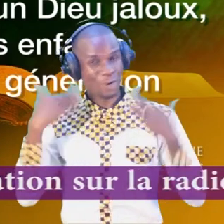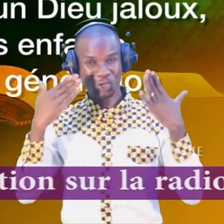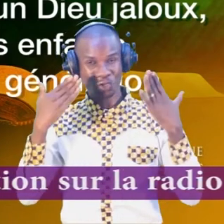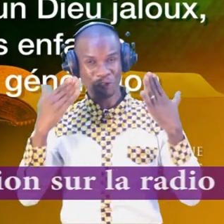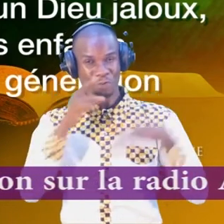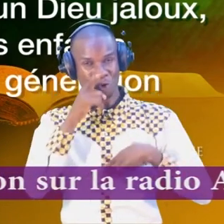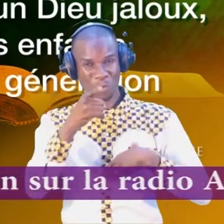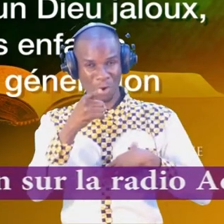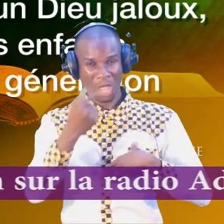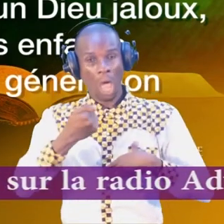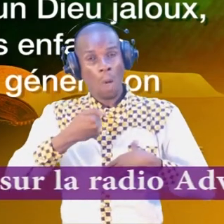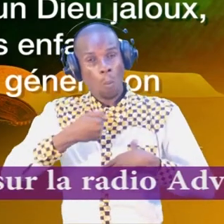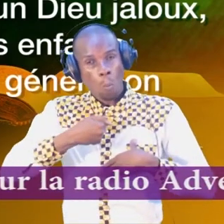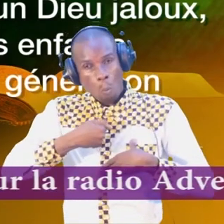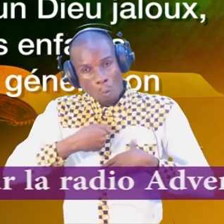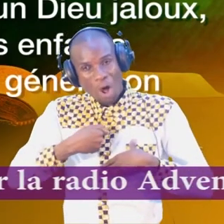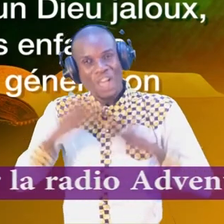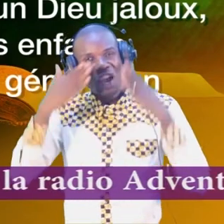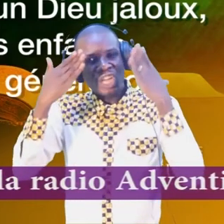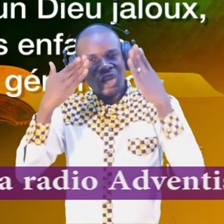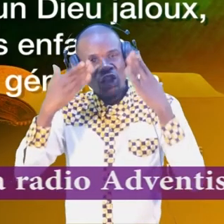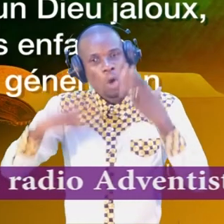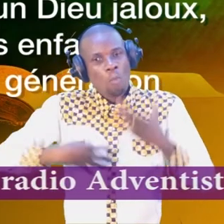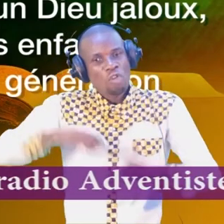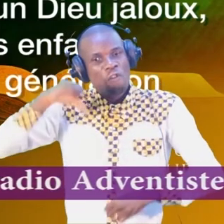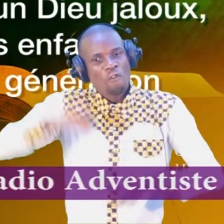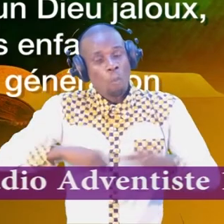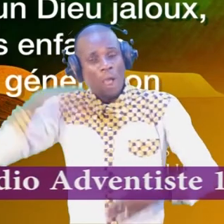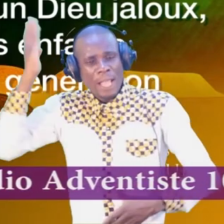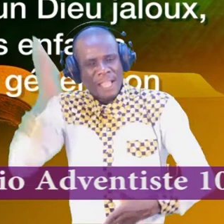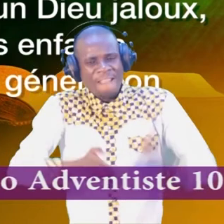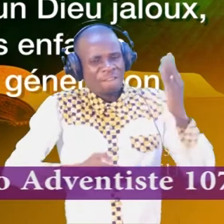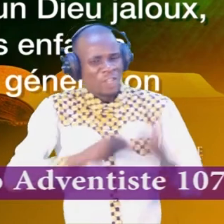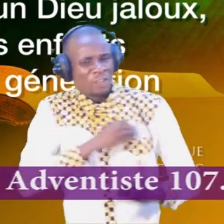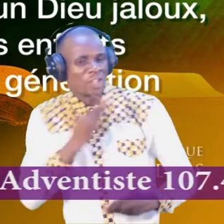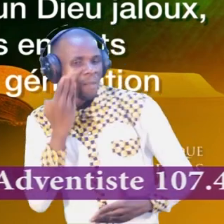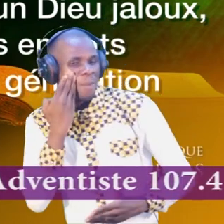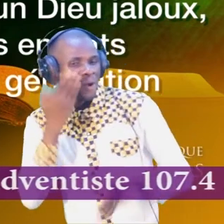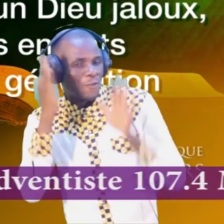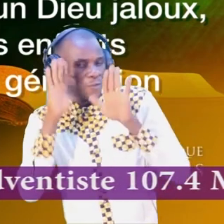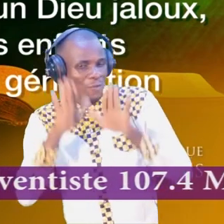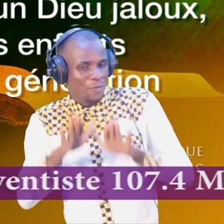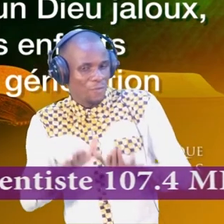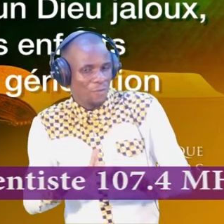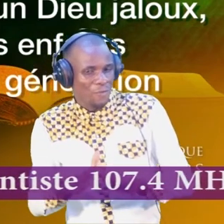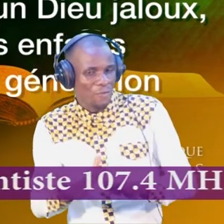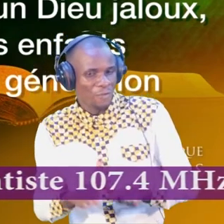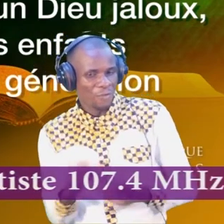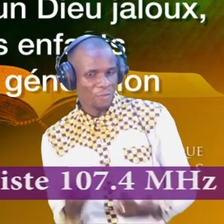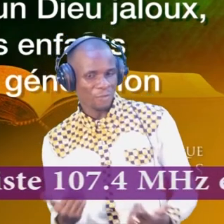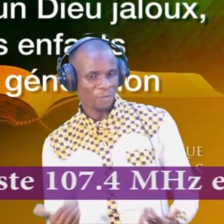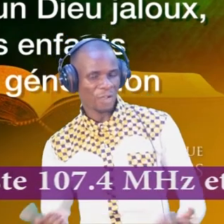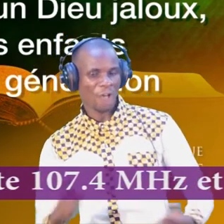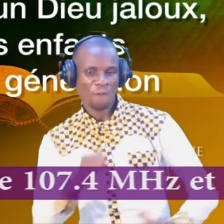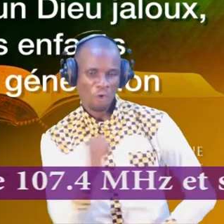usivijitusujudie na usivitumikie, kwa sababu mimi Mungu, Bwana Mungu wako, mimi ni